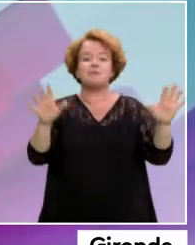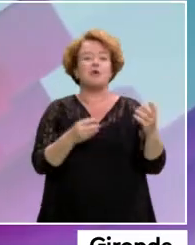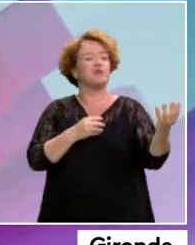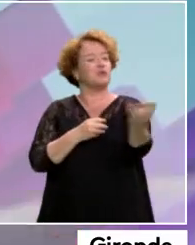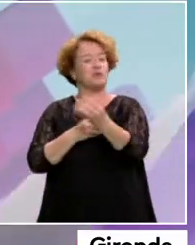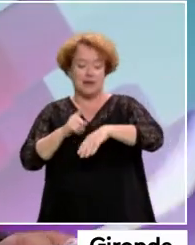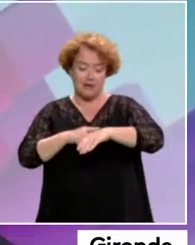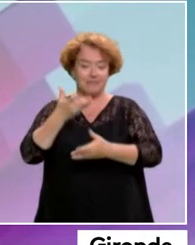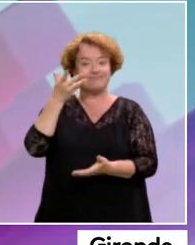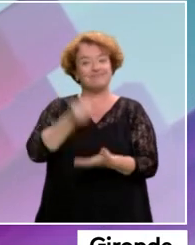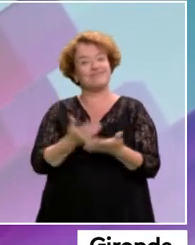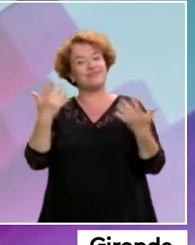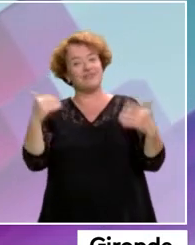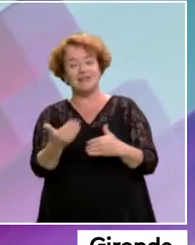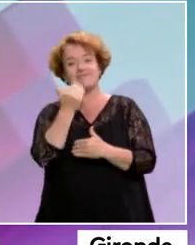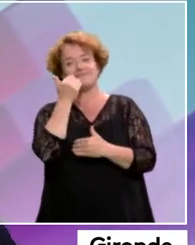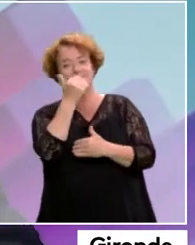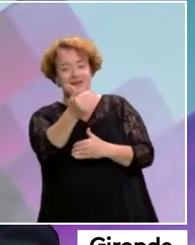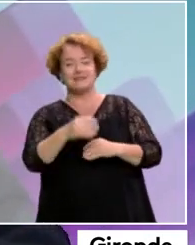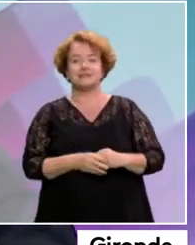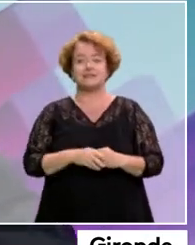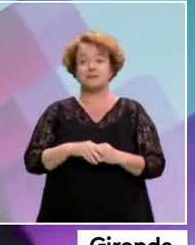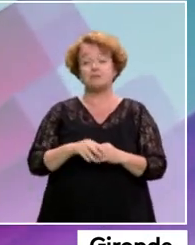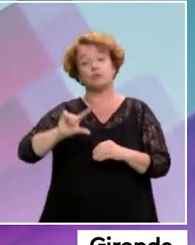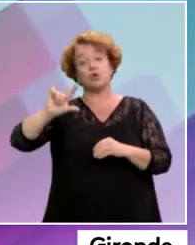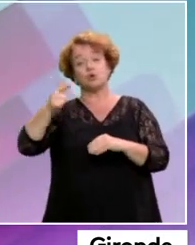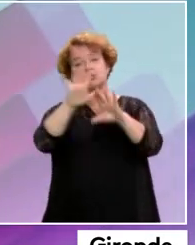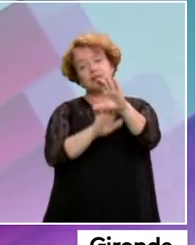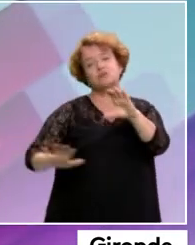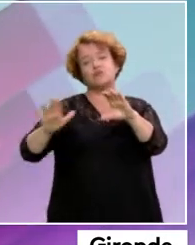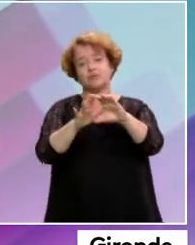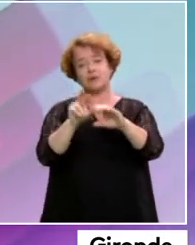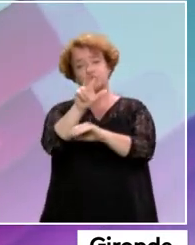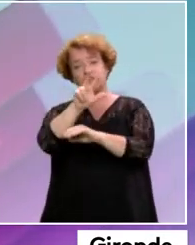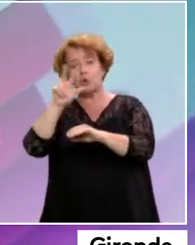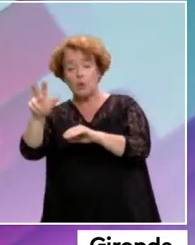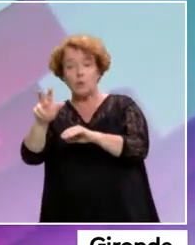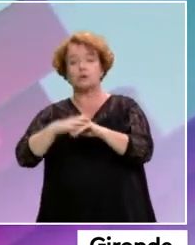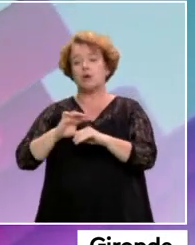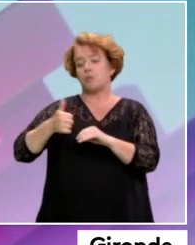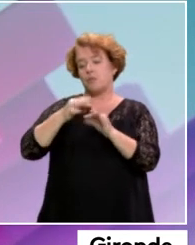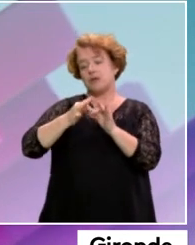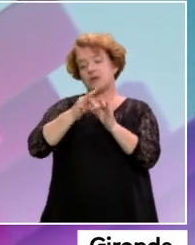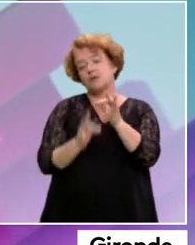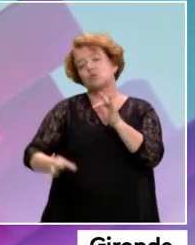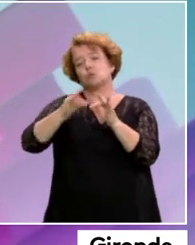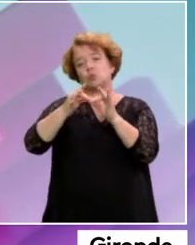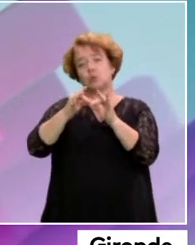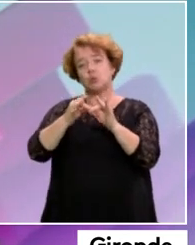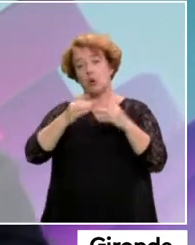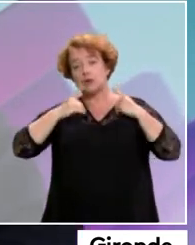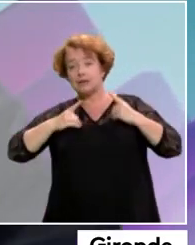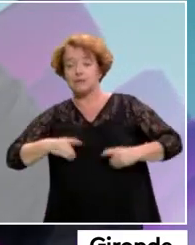les quatre c'est déjà fini d'être venu sur ce plateau vous présenter donc dans la deuxième circonscription de Gironde rappelle ce premier tour des élections législatives le